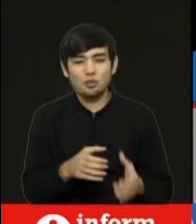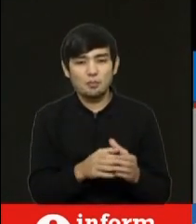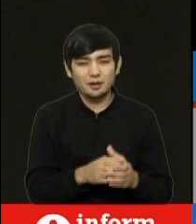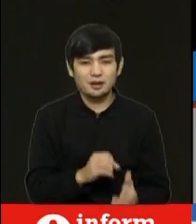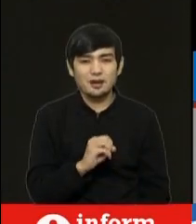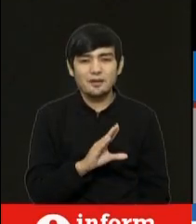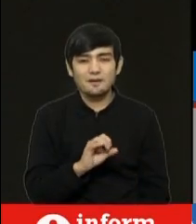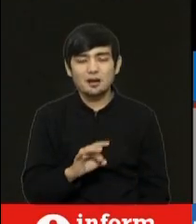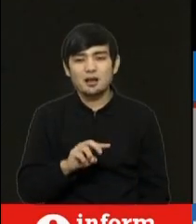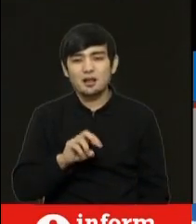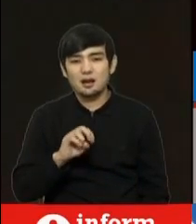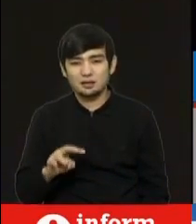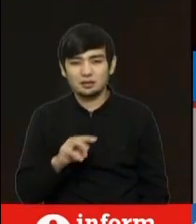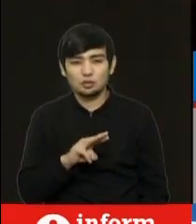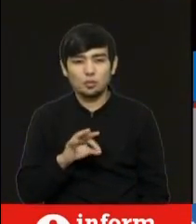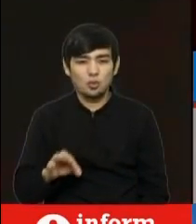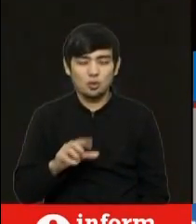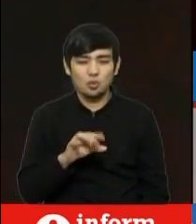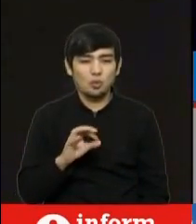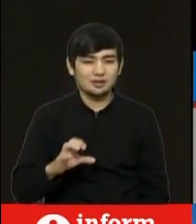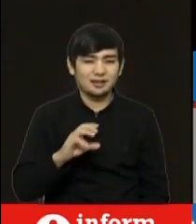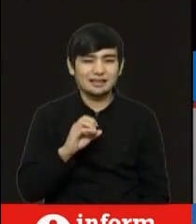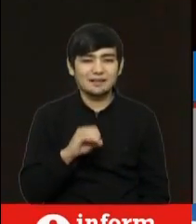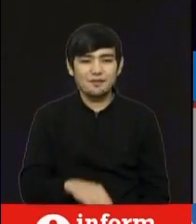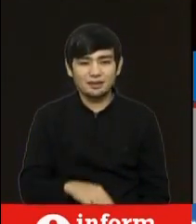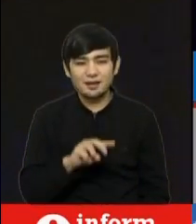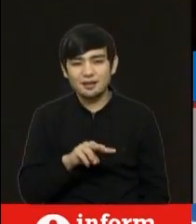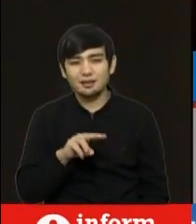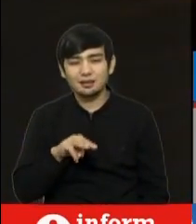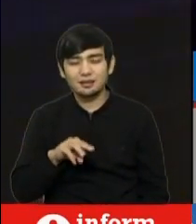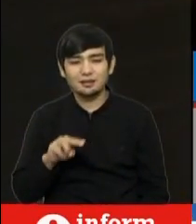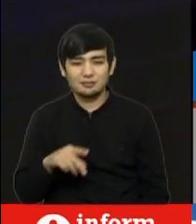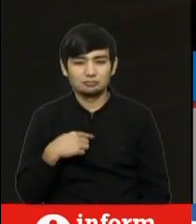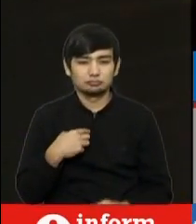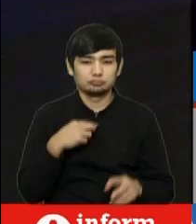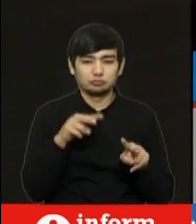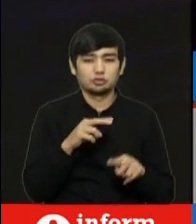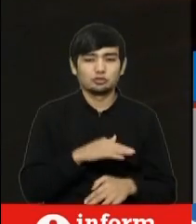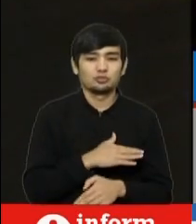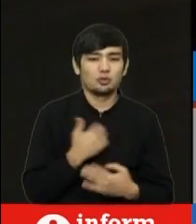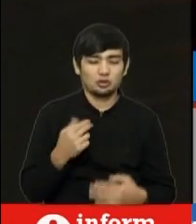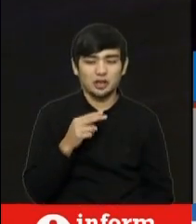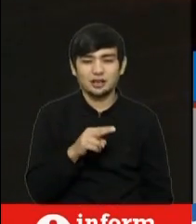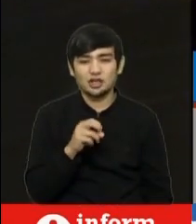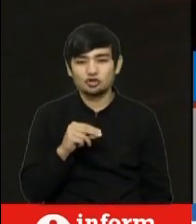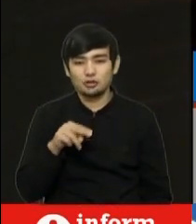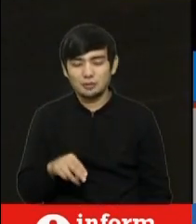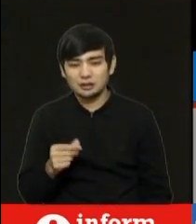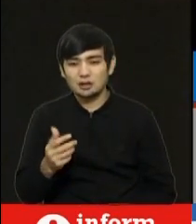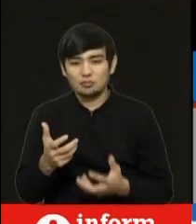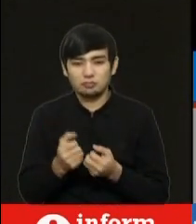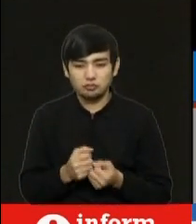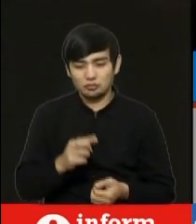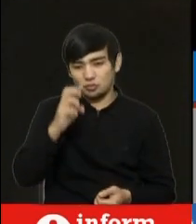Electronics, обслуживающая ТО «Горсвет ЛТД», который отказался обслуживать фонари. Схема такова, что Центр ГЧП получает деньги из